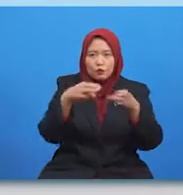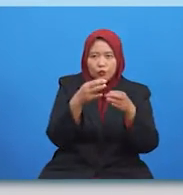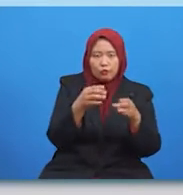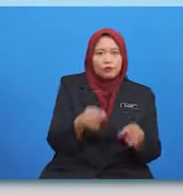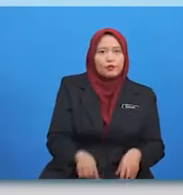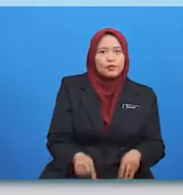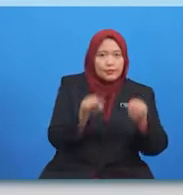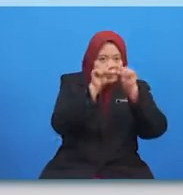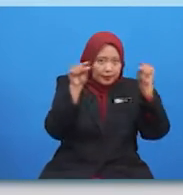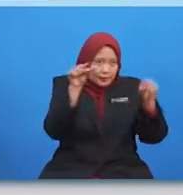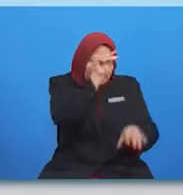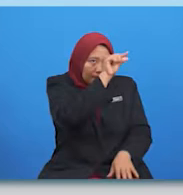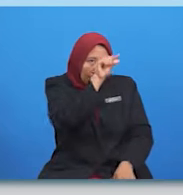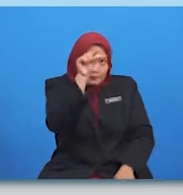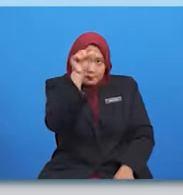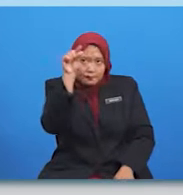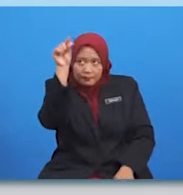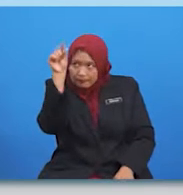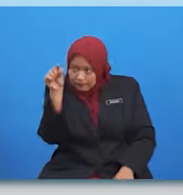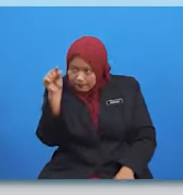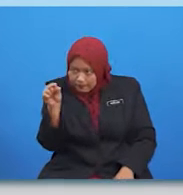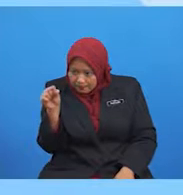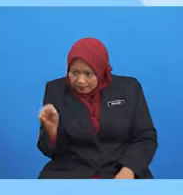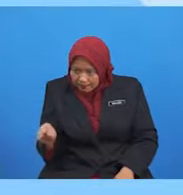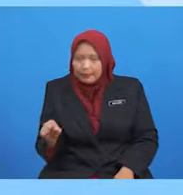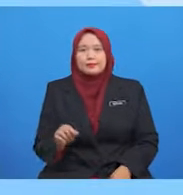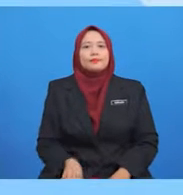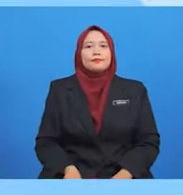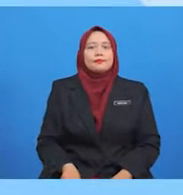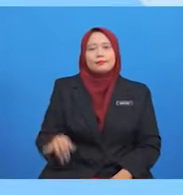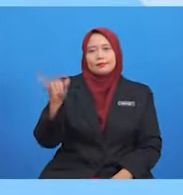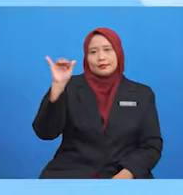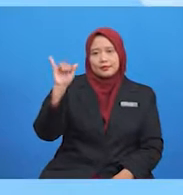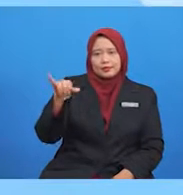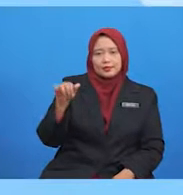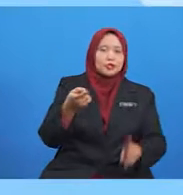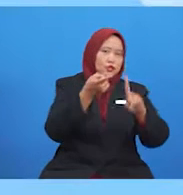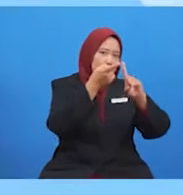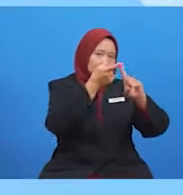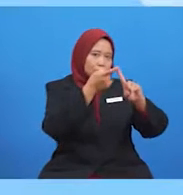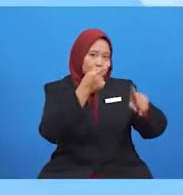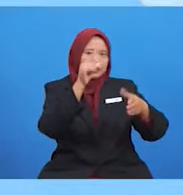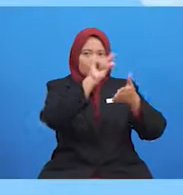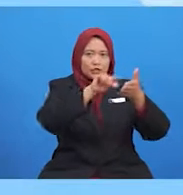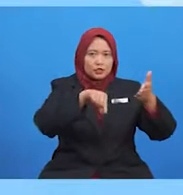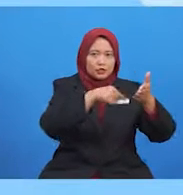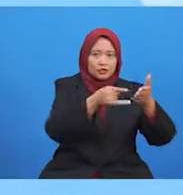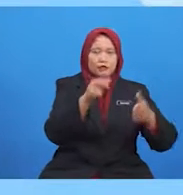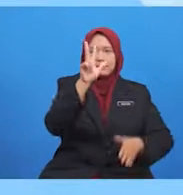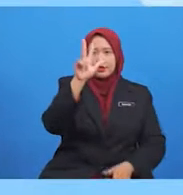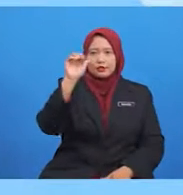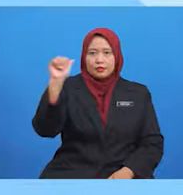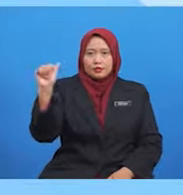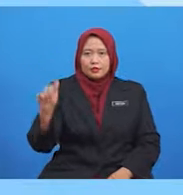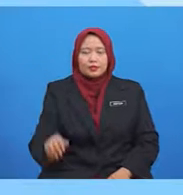garisan putus-putus ke bawah. Ya, daripada graf yang ditunjukkan dalam 3A,